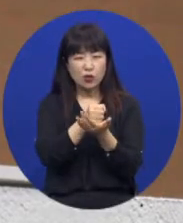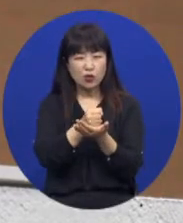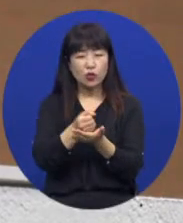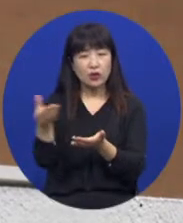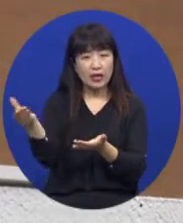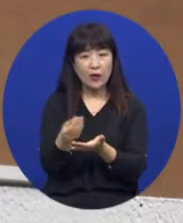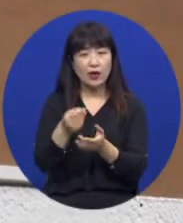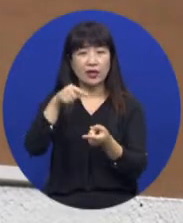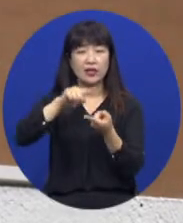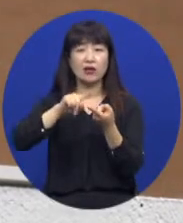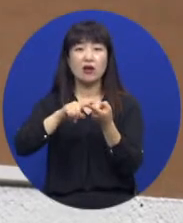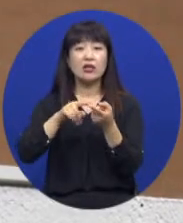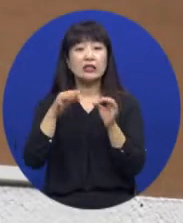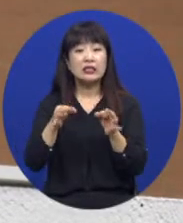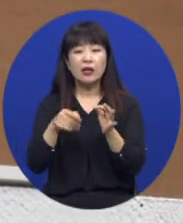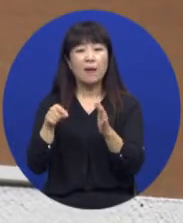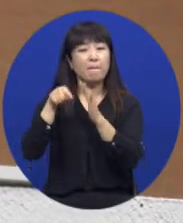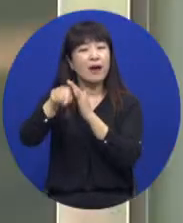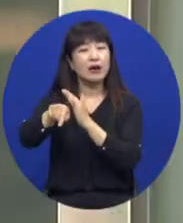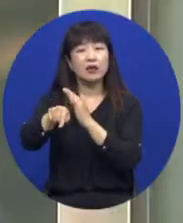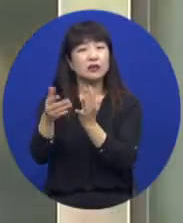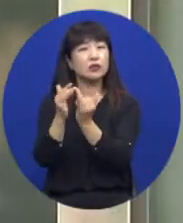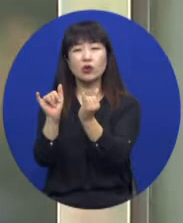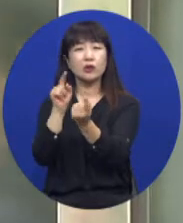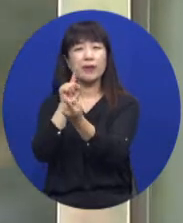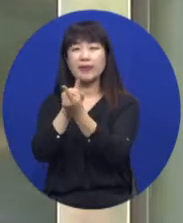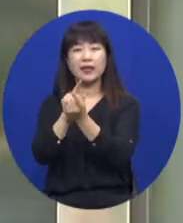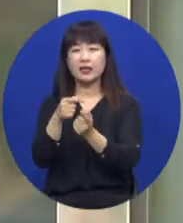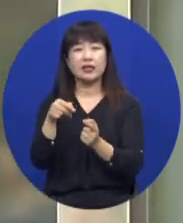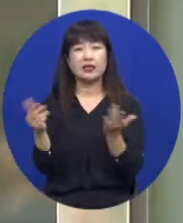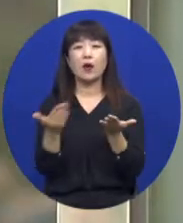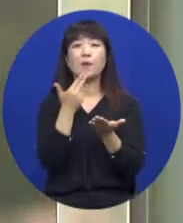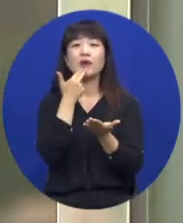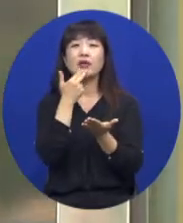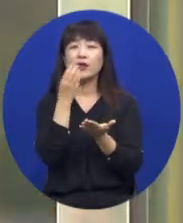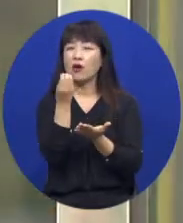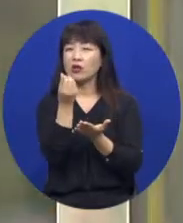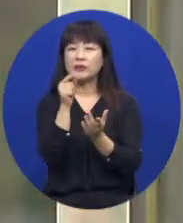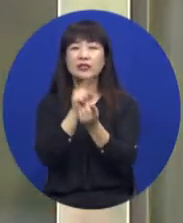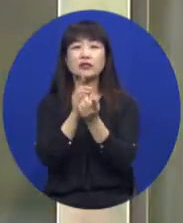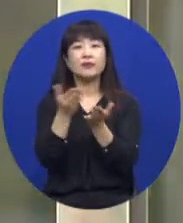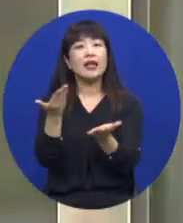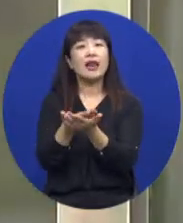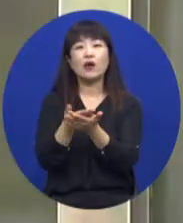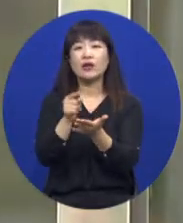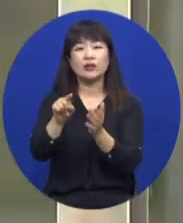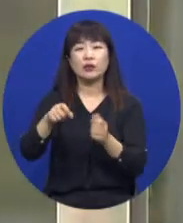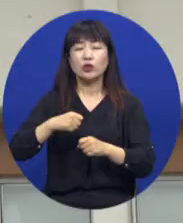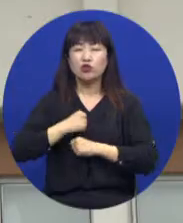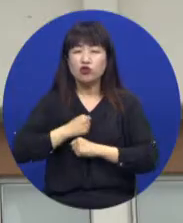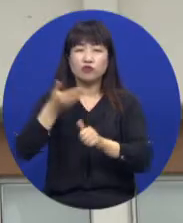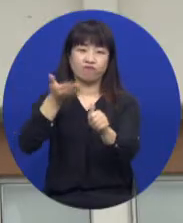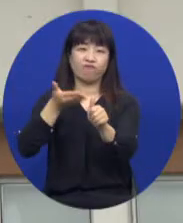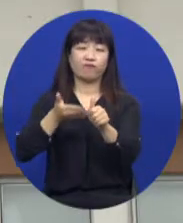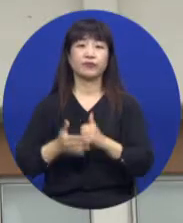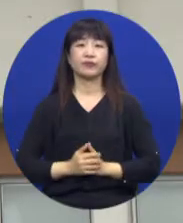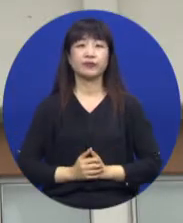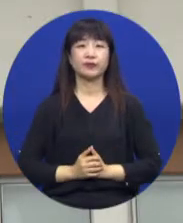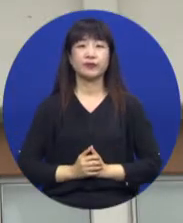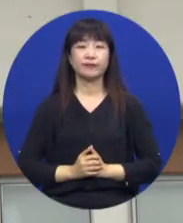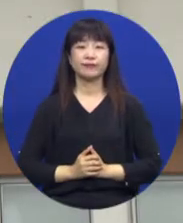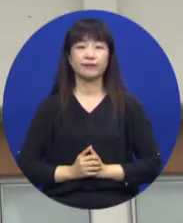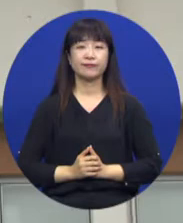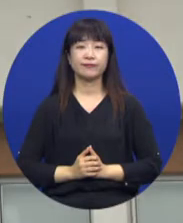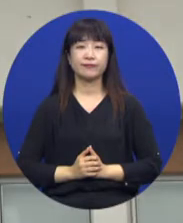은행은 절대 점포 밖에서 고객을 따로 만나거나 현금을 직접 요구하지 않는다 며 각별한 주의를 당부했습니다 mbc